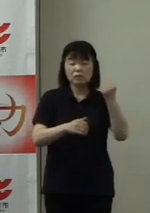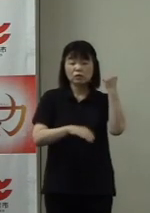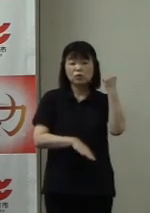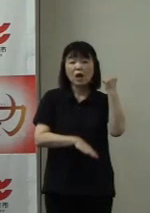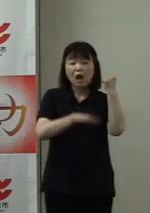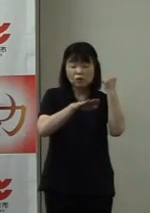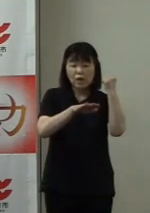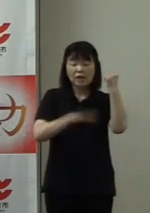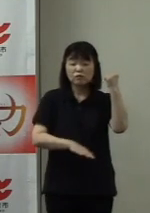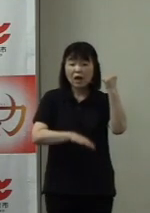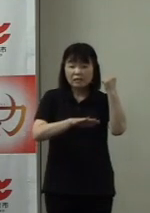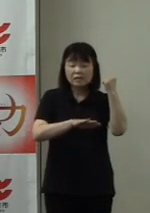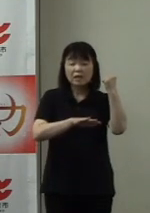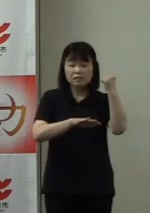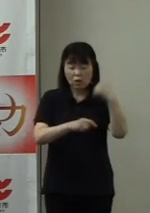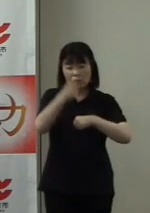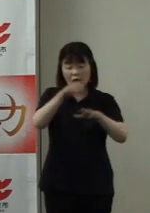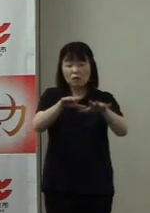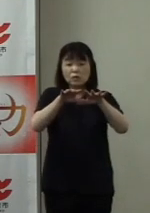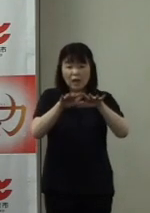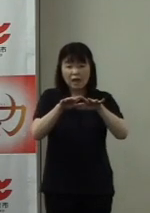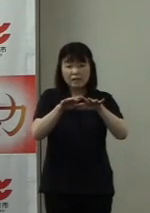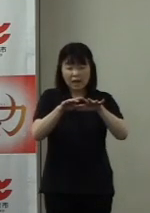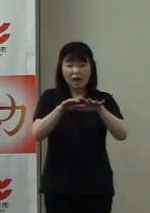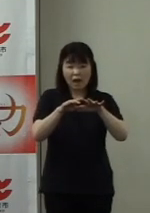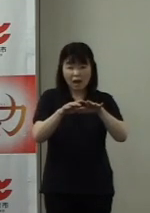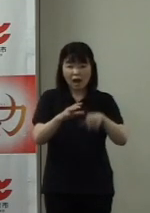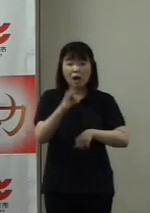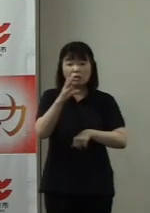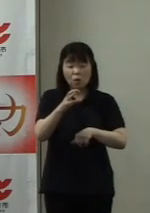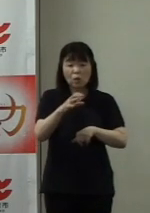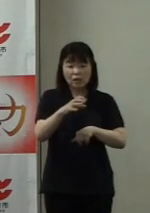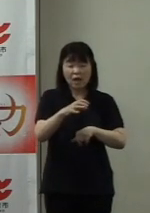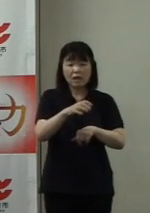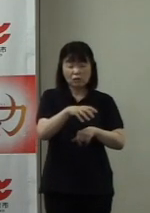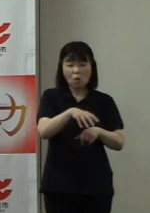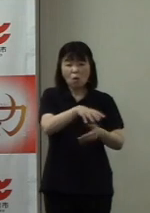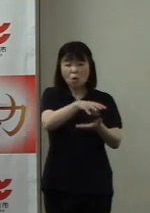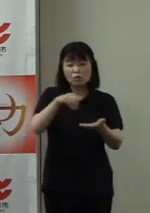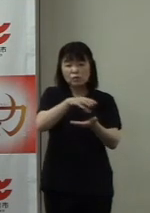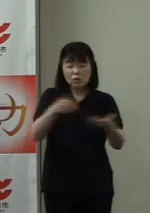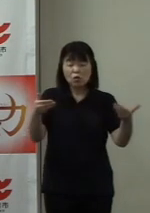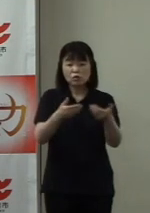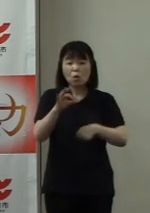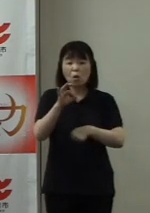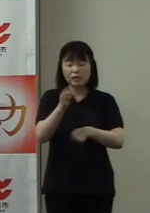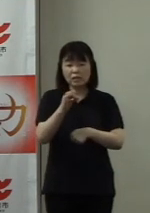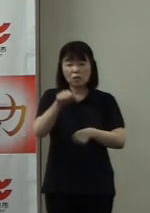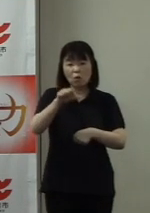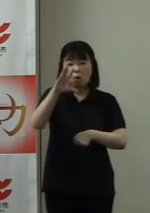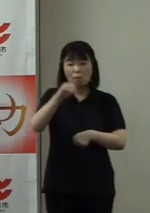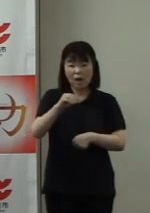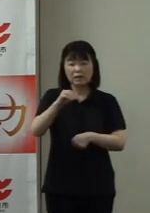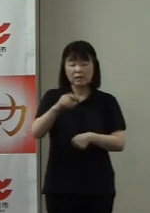水の被害を受けた世帯に対する主尿汲み取り経費の助成が、5万2000円、この対象